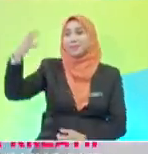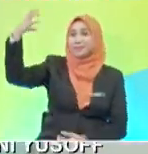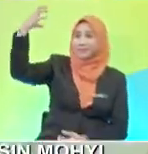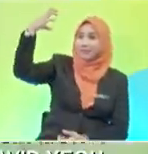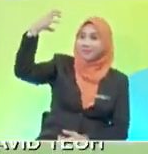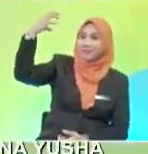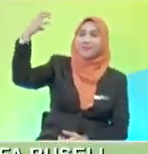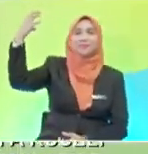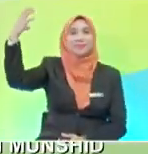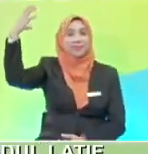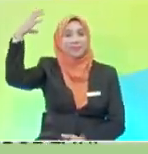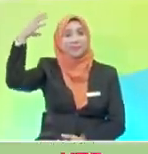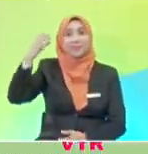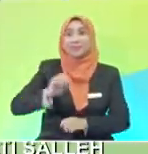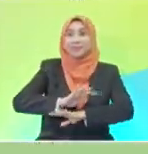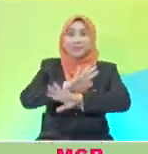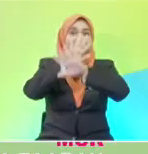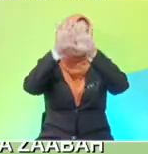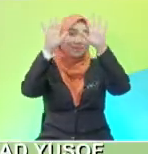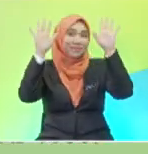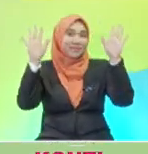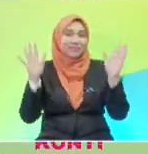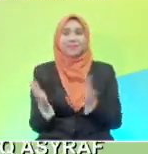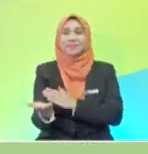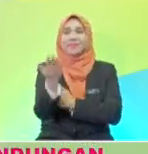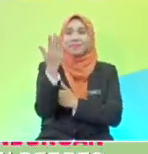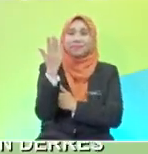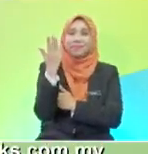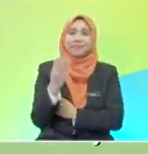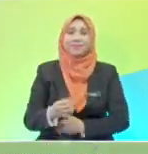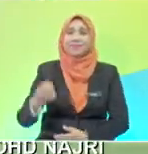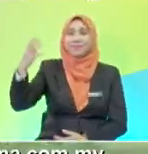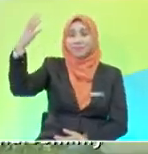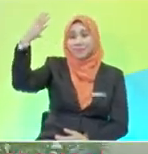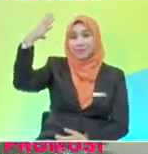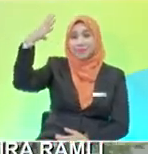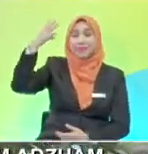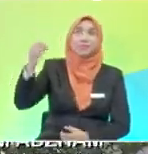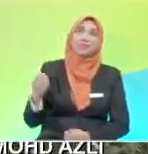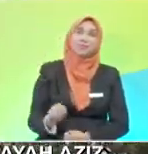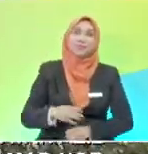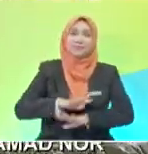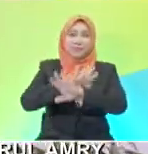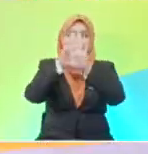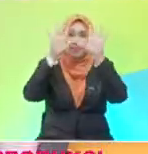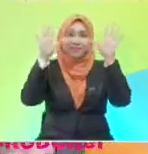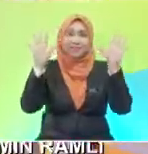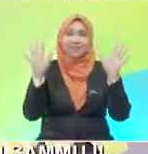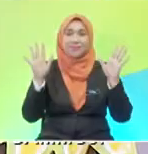matahari bersinar waktu siang cahayanya telah menyerang